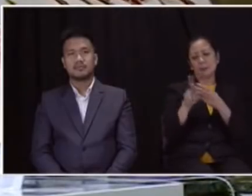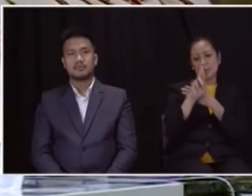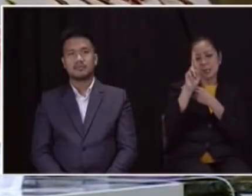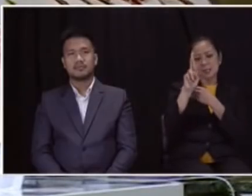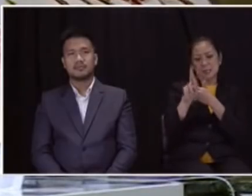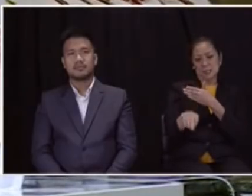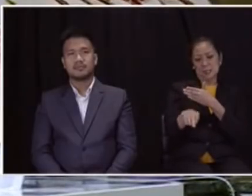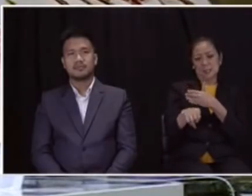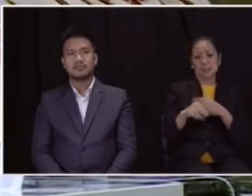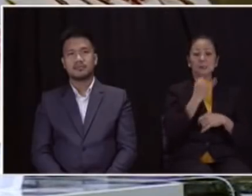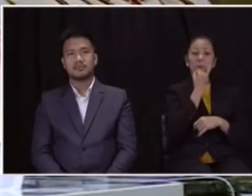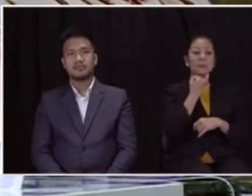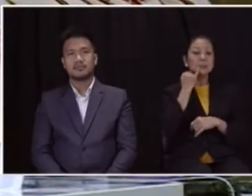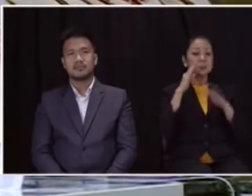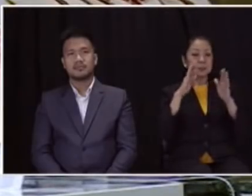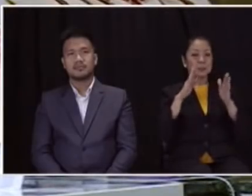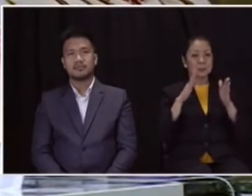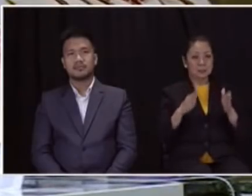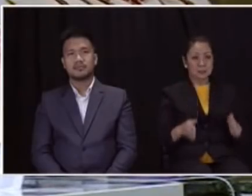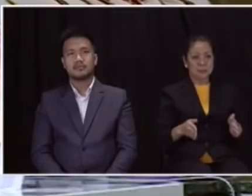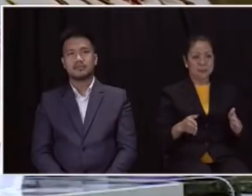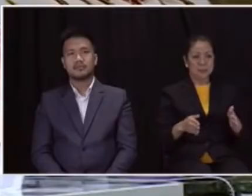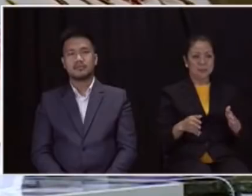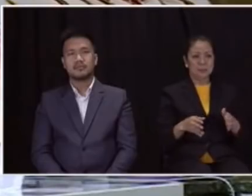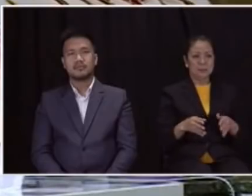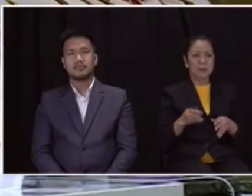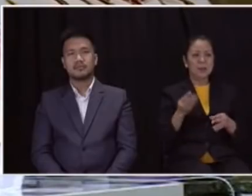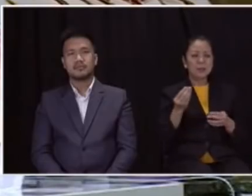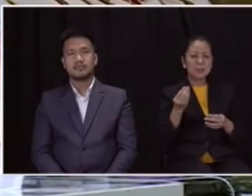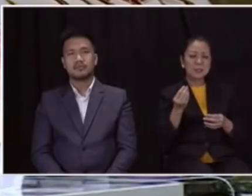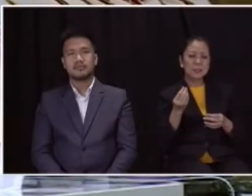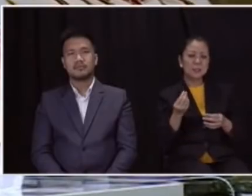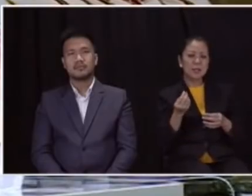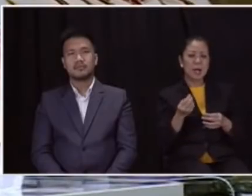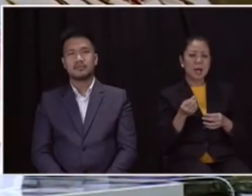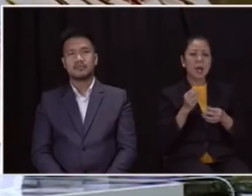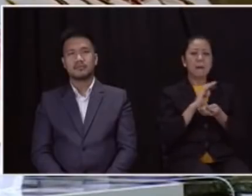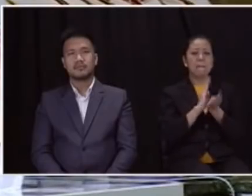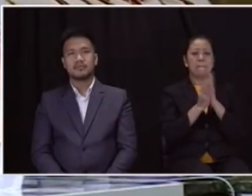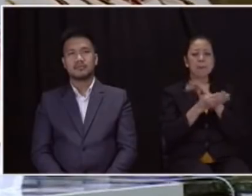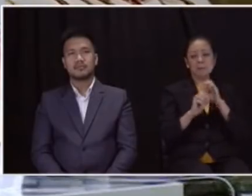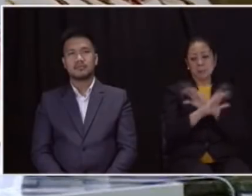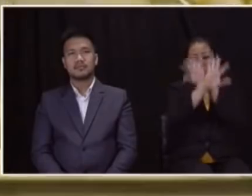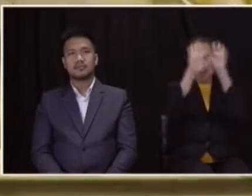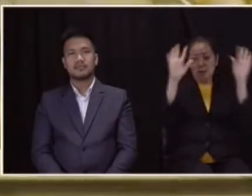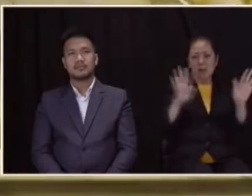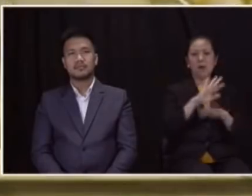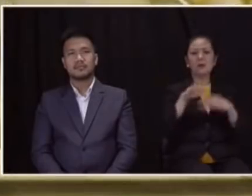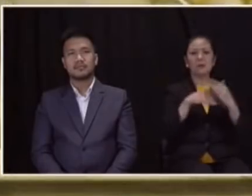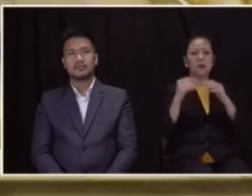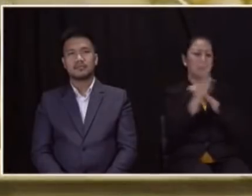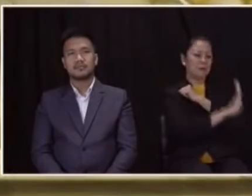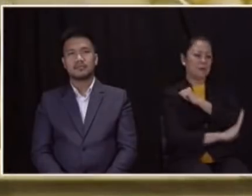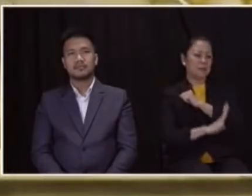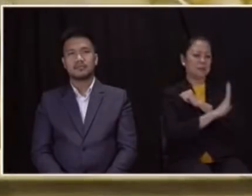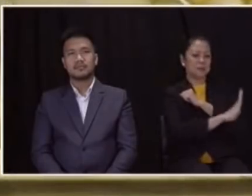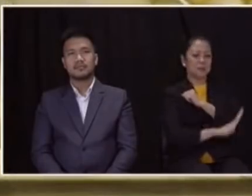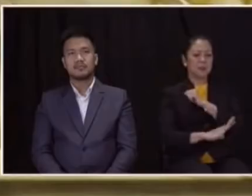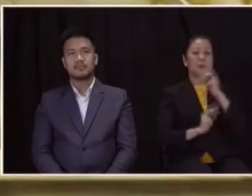sa mga Israelitang nalabi, ay gagawin kitang tanglaw ng mga bansa upang lahat